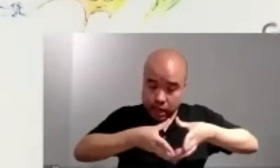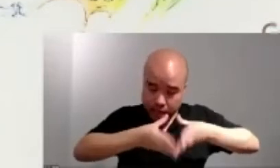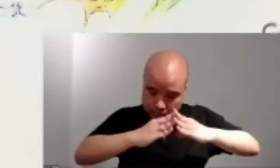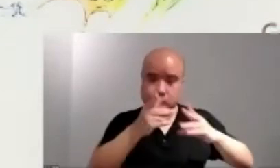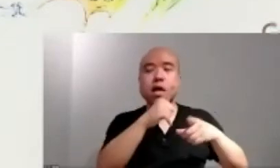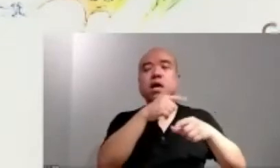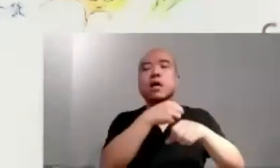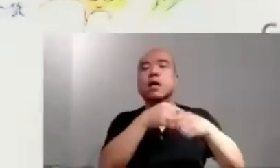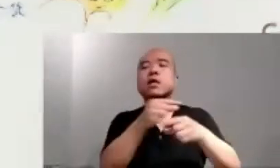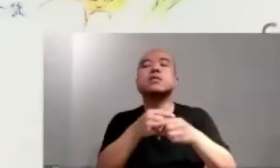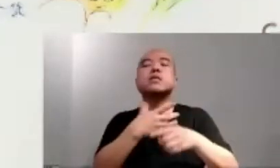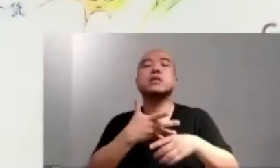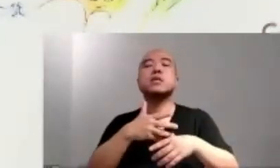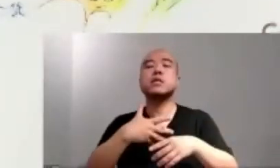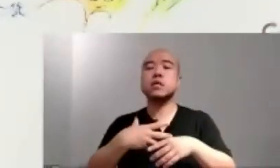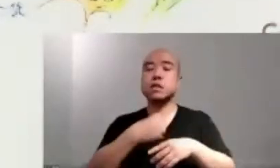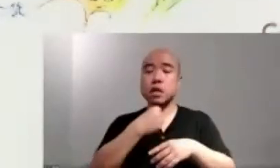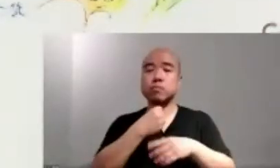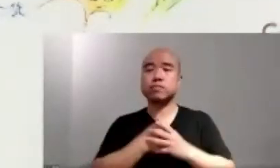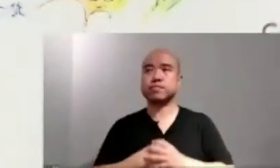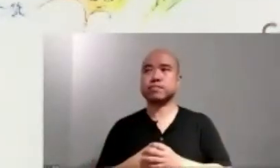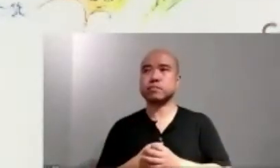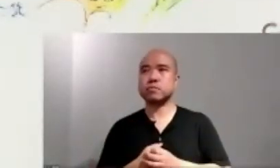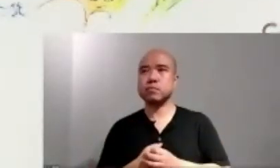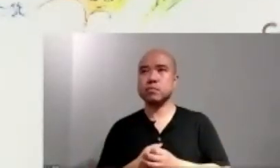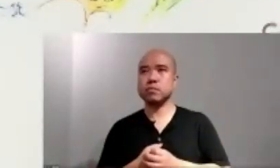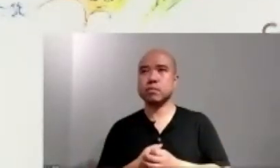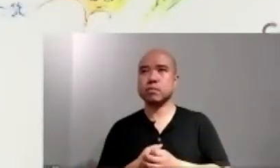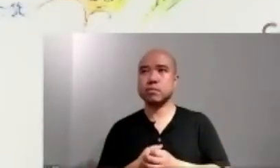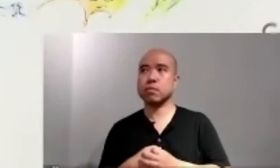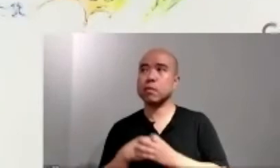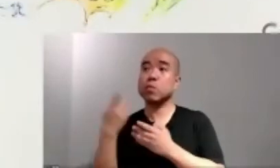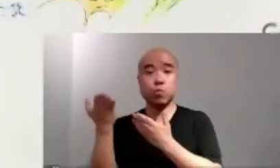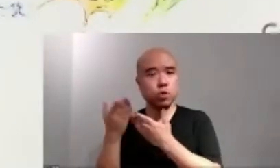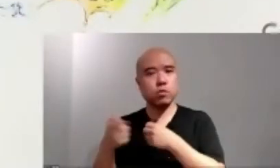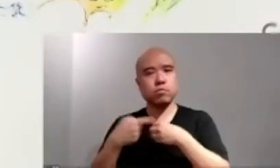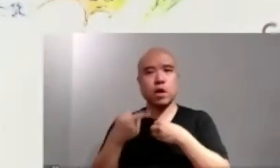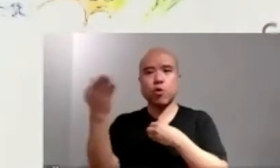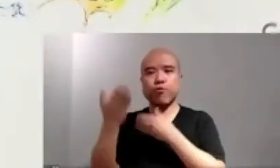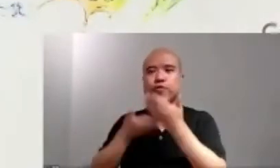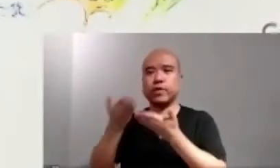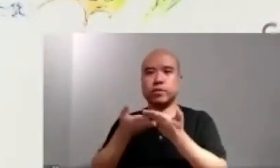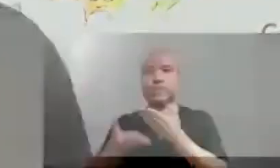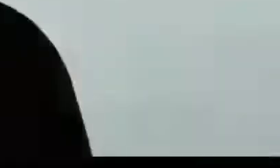位的企业家的。第一个环节，第一位嘉宾就先由佢分享下，分享下先。